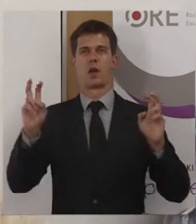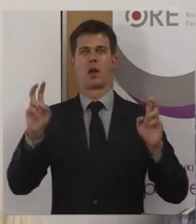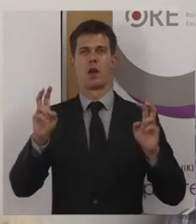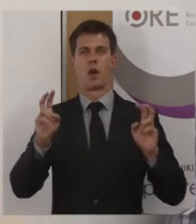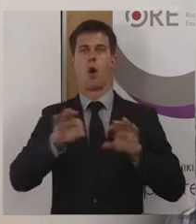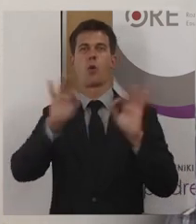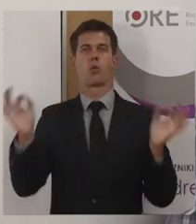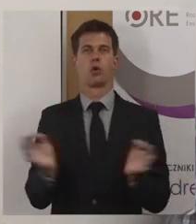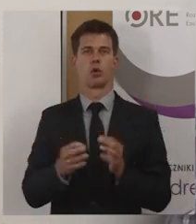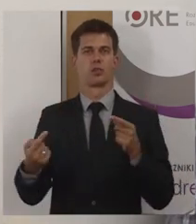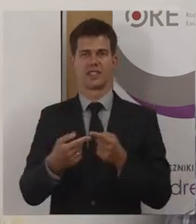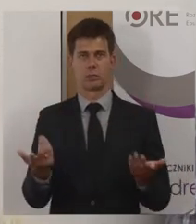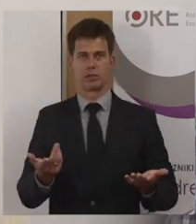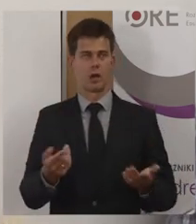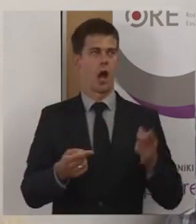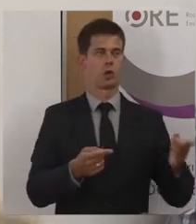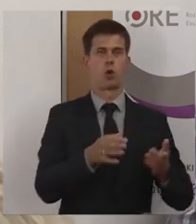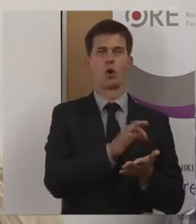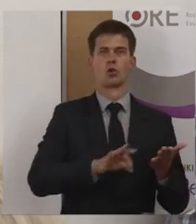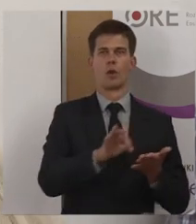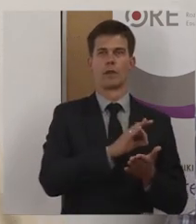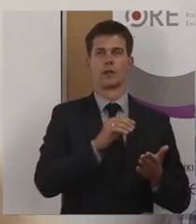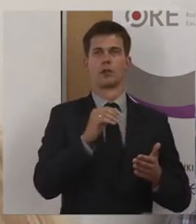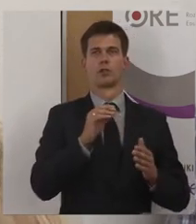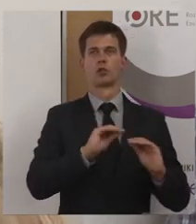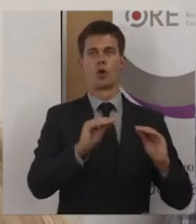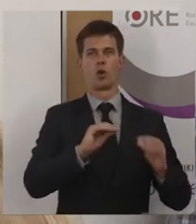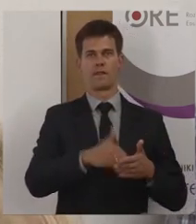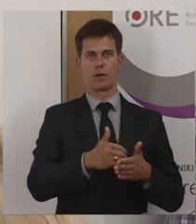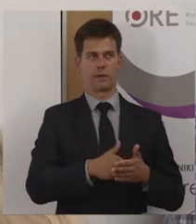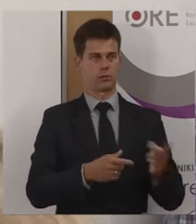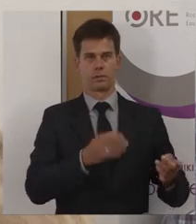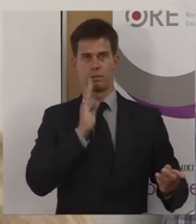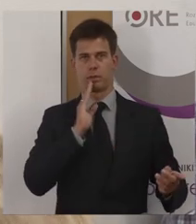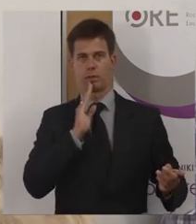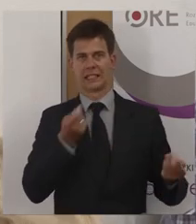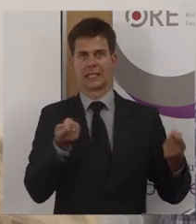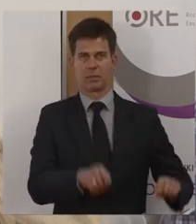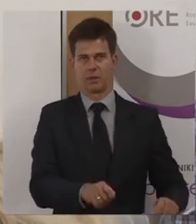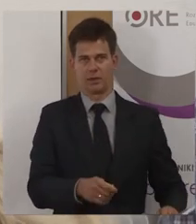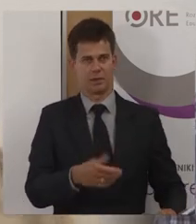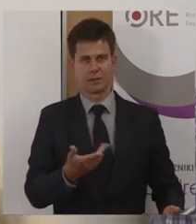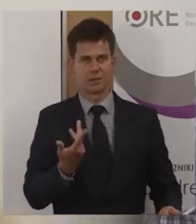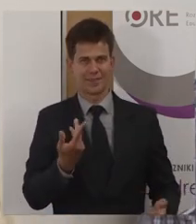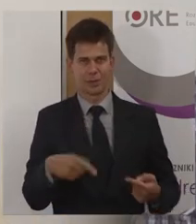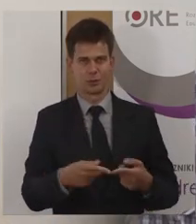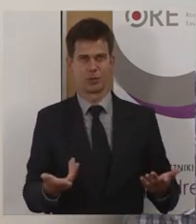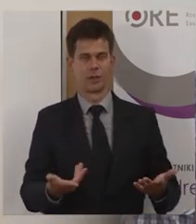też jesteśmy ogólnodostępne, bo tu nikt nie broni tego, żeby dzieci ogólnie mogły korzystać z naszych